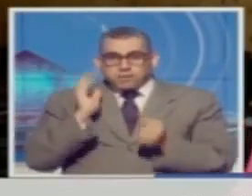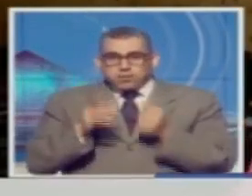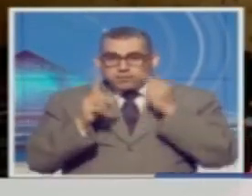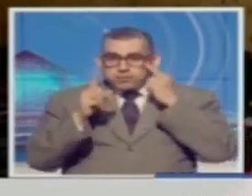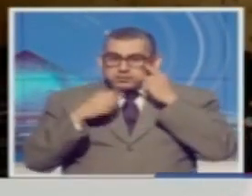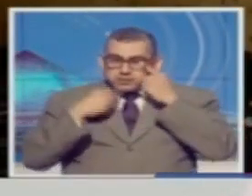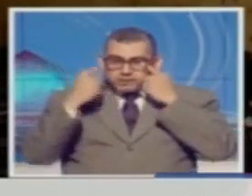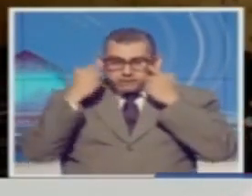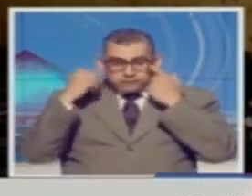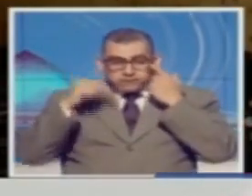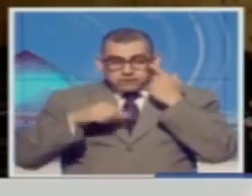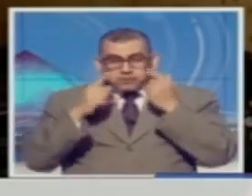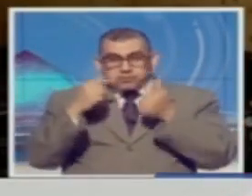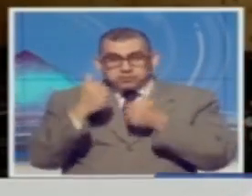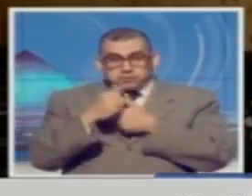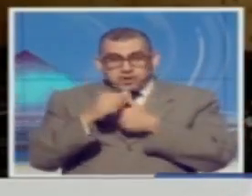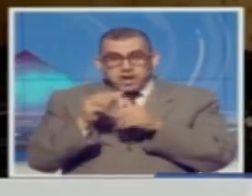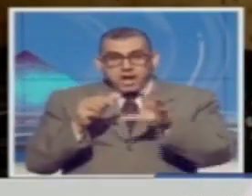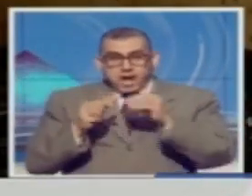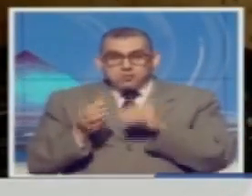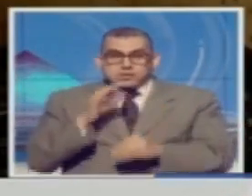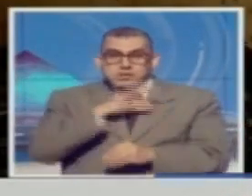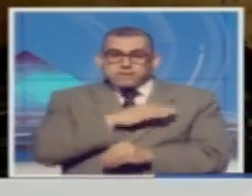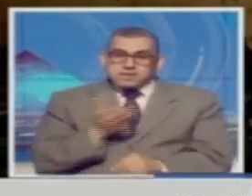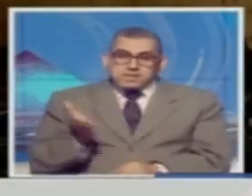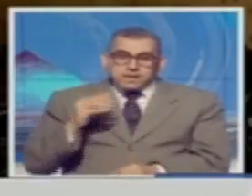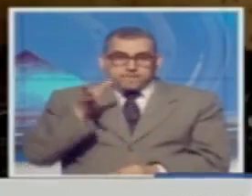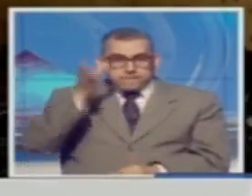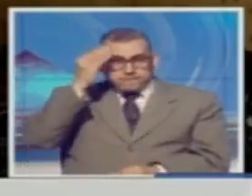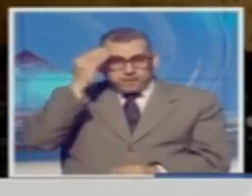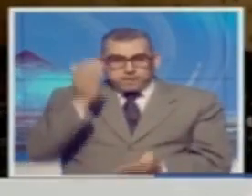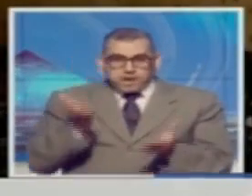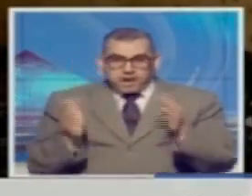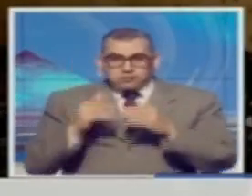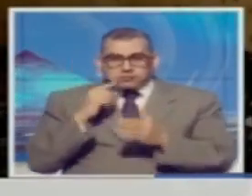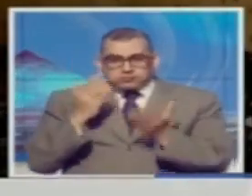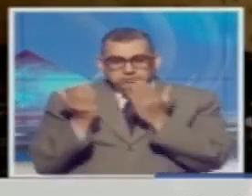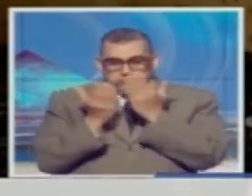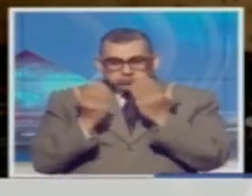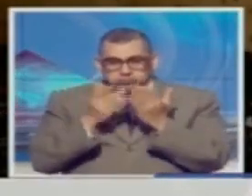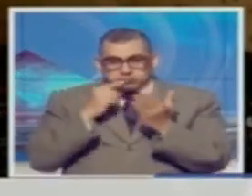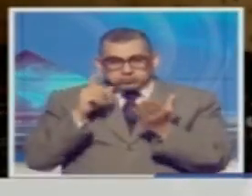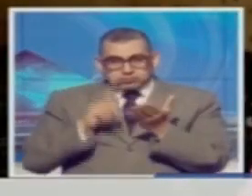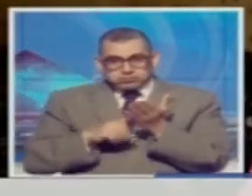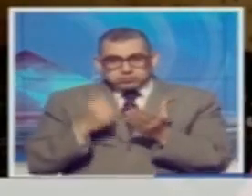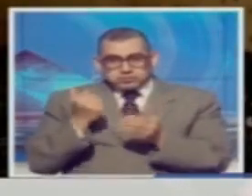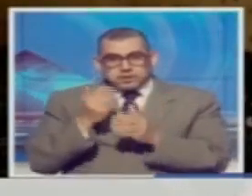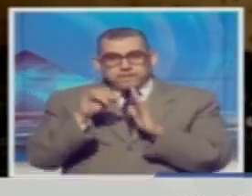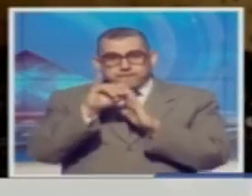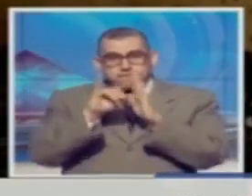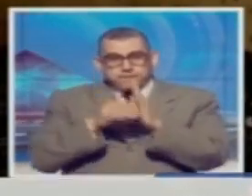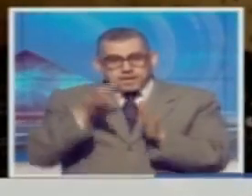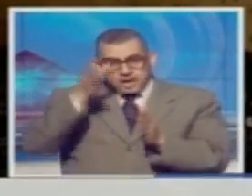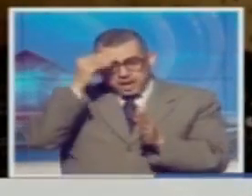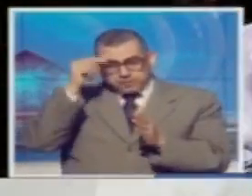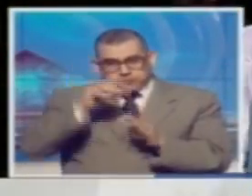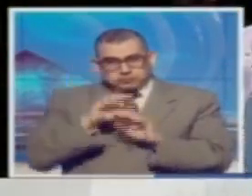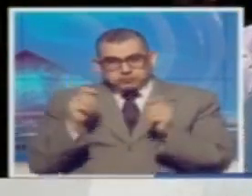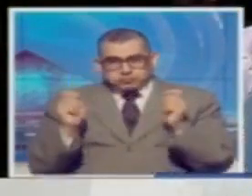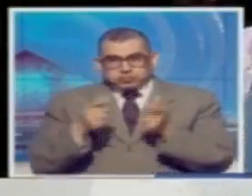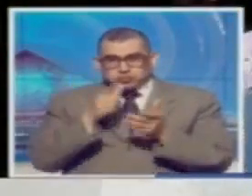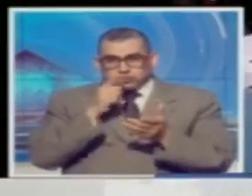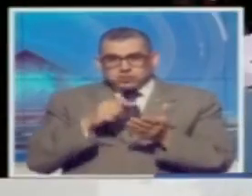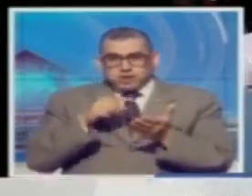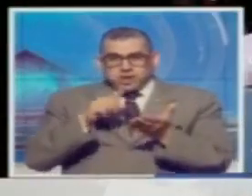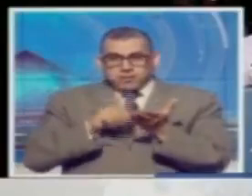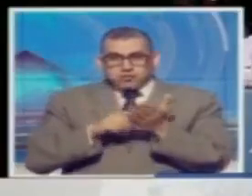المهارة دي ونحنا نقدر ان احنا نكتسب بيها معلومات اسرع ويقدروا يذاكروا المواد العلمية بتاعتهم بشكل سريع. حبيت القراءة